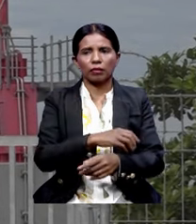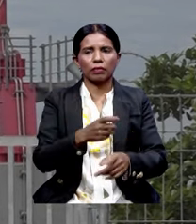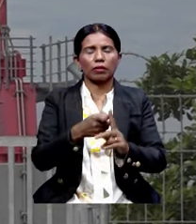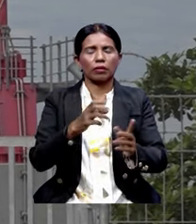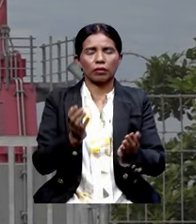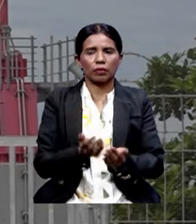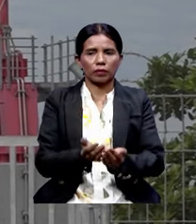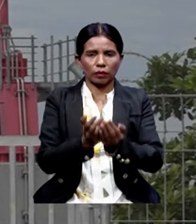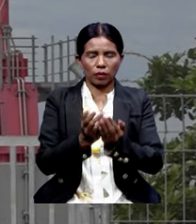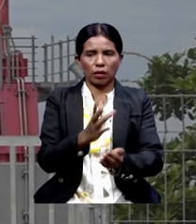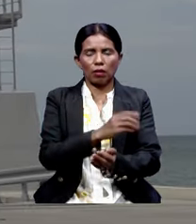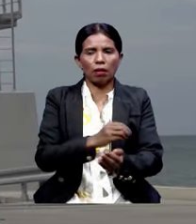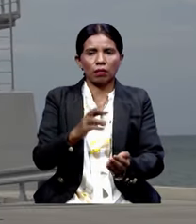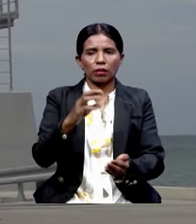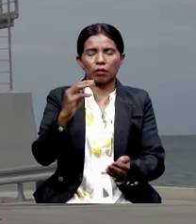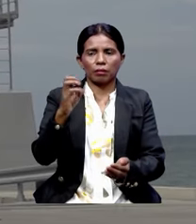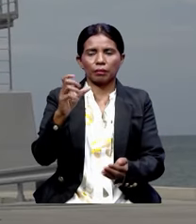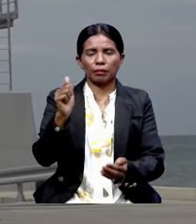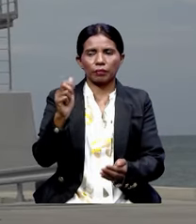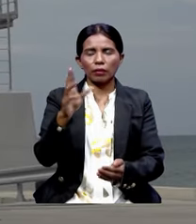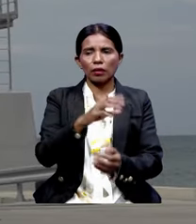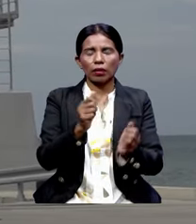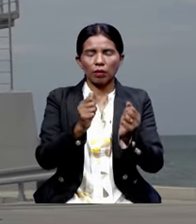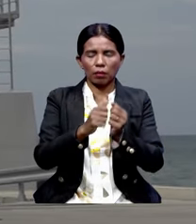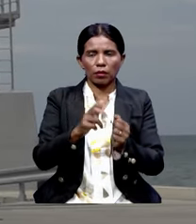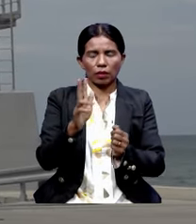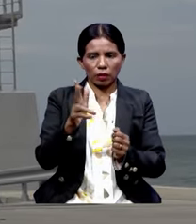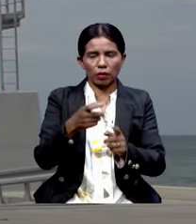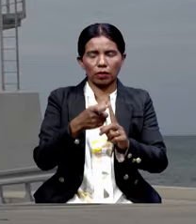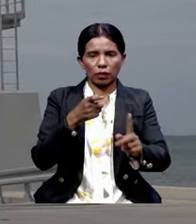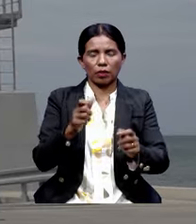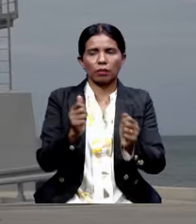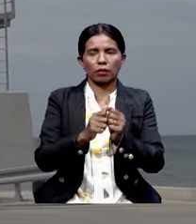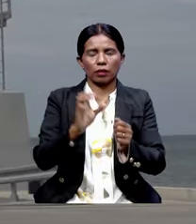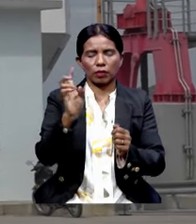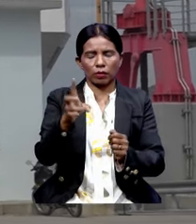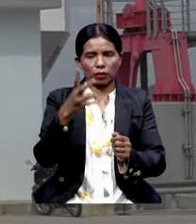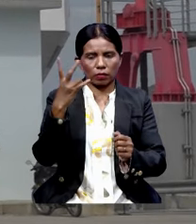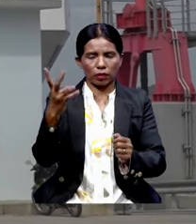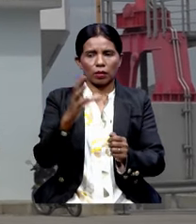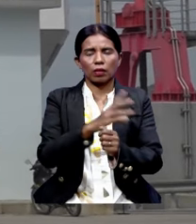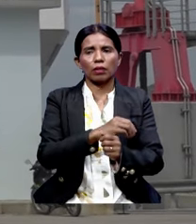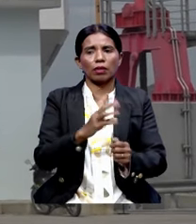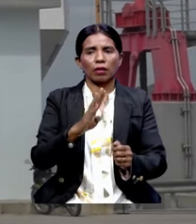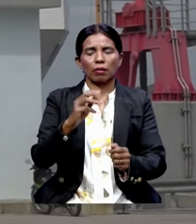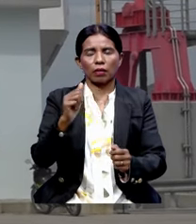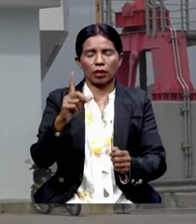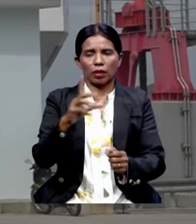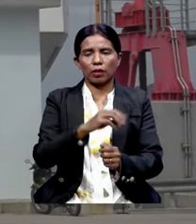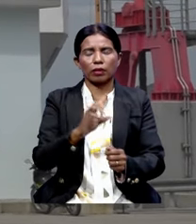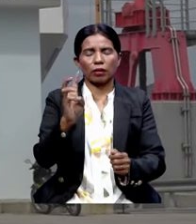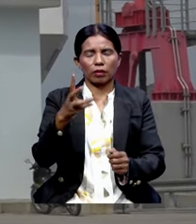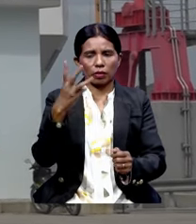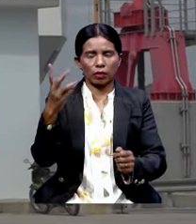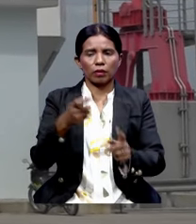Berlin na kroma no ro Berlin Ramelau, hamutuk tolur resin, kompos usi tripulante san resin itu usi Berlin Ramelau, no salur resinen usi Berlin